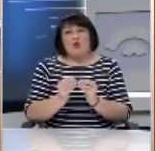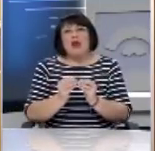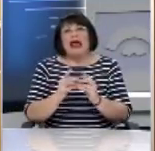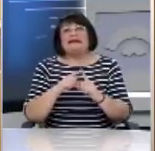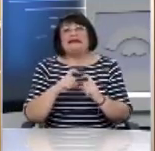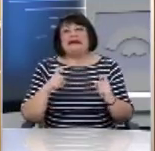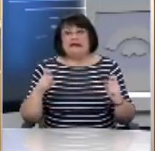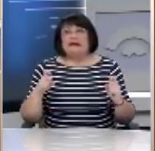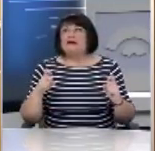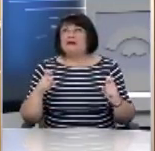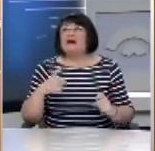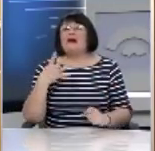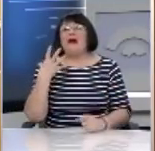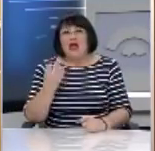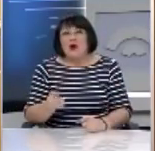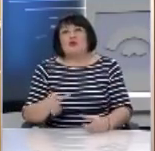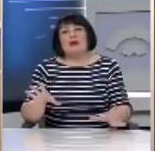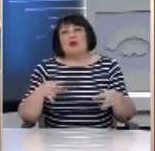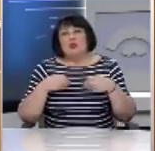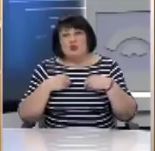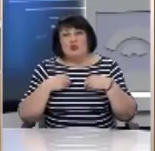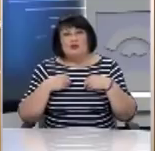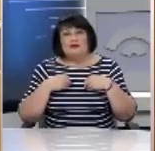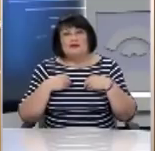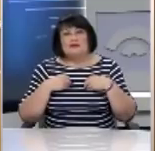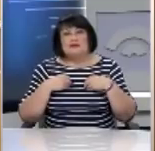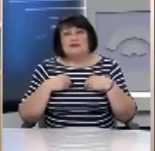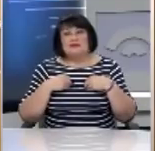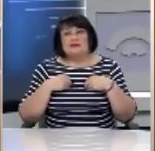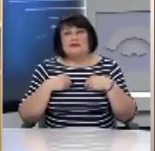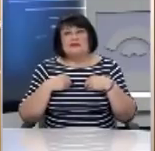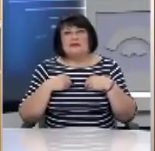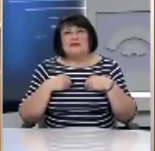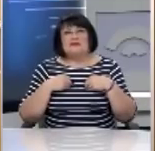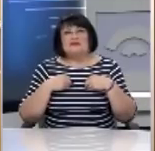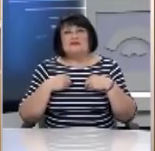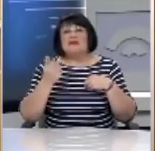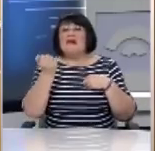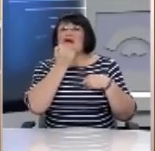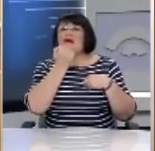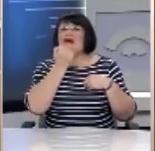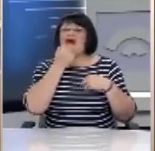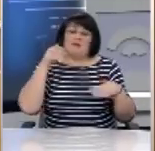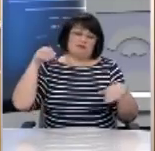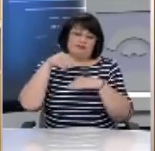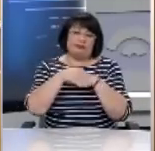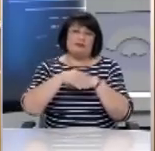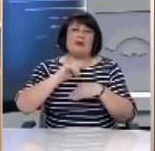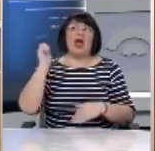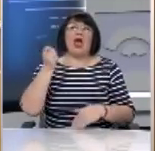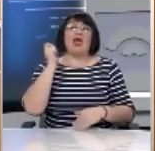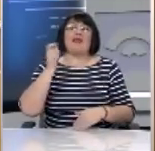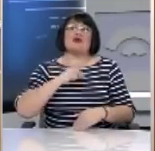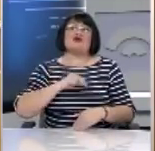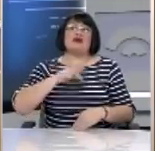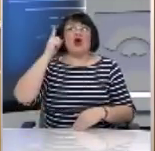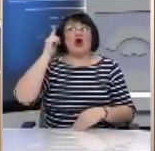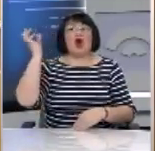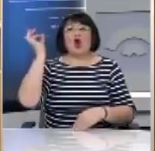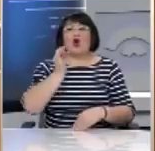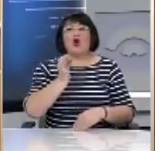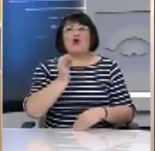υιοθετήσει μία ολισθηρή για τα εθνικά συμφέροντα λογική συμψηφισμού της